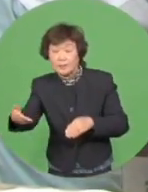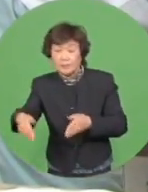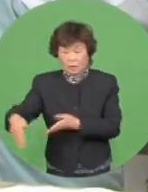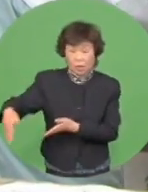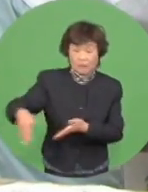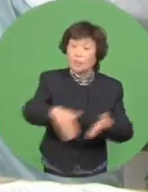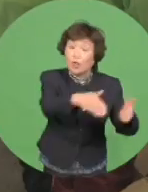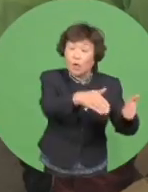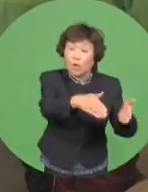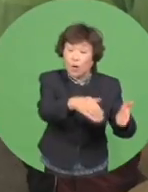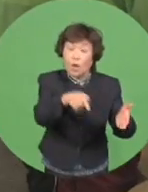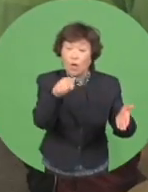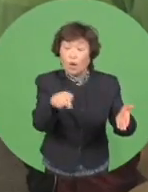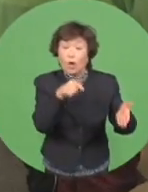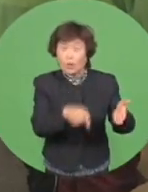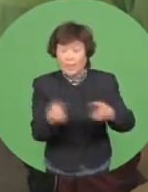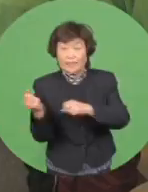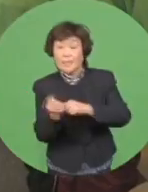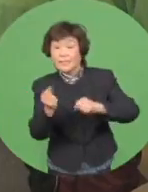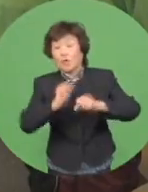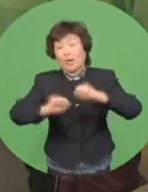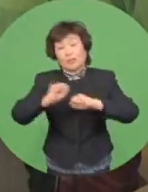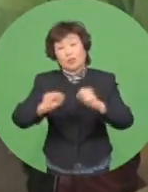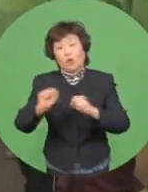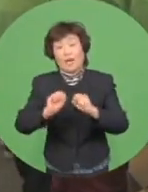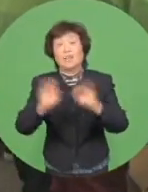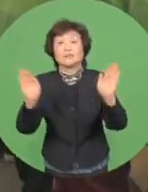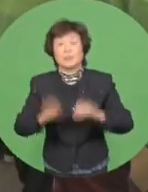コースで清掃活動が行われました。